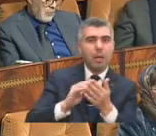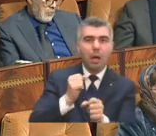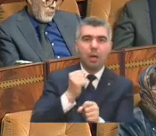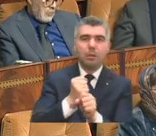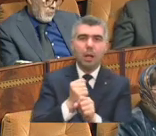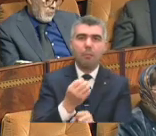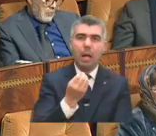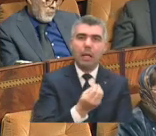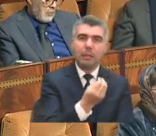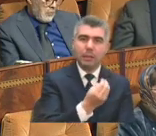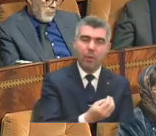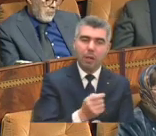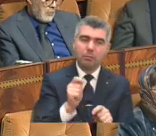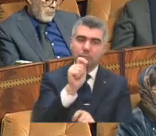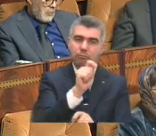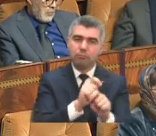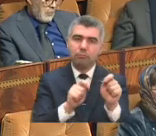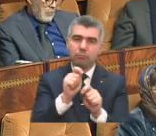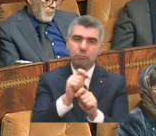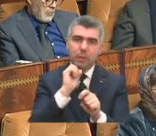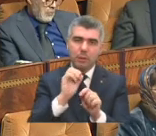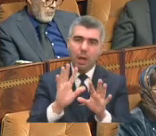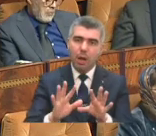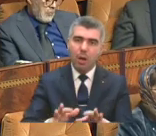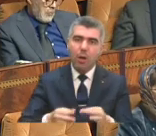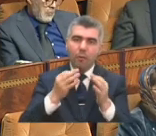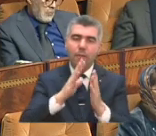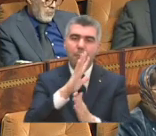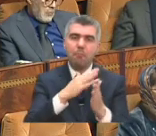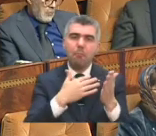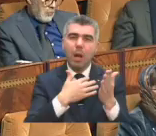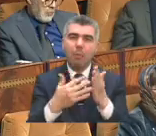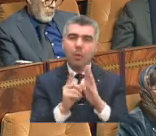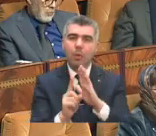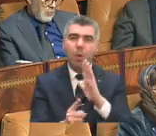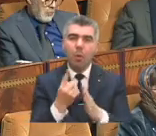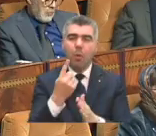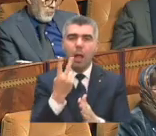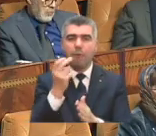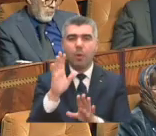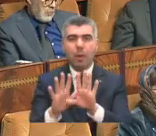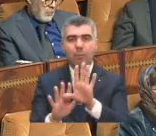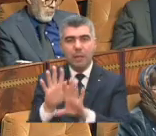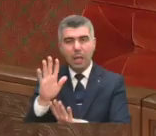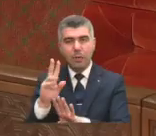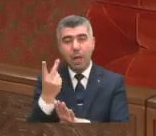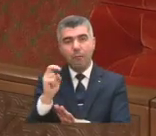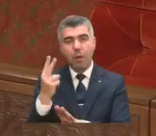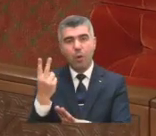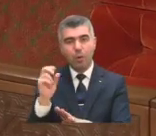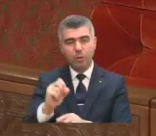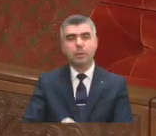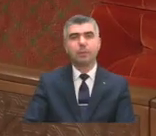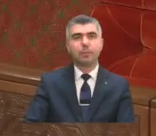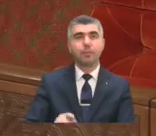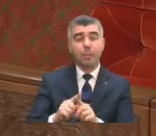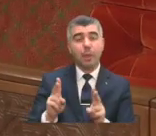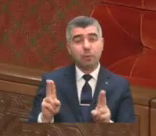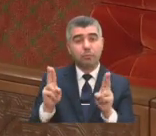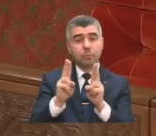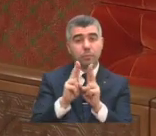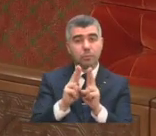الطفوله لاستكمال مسار مرحله تقييم البرنامج الاول اللي كان في 2015-2020. كما استقبلنا المبعوثة